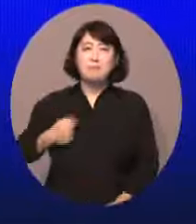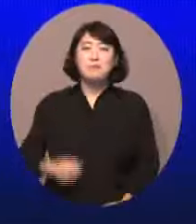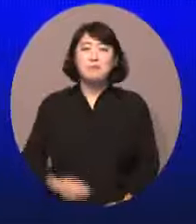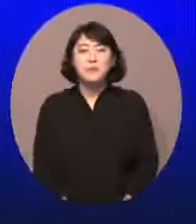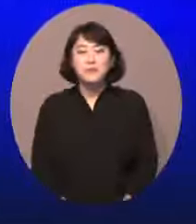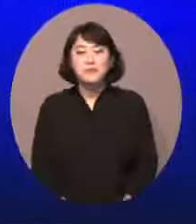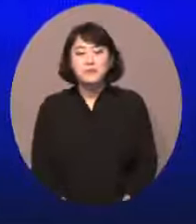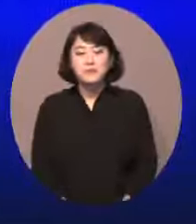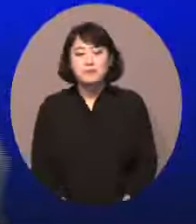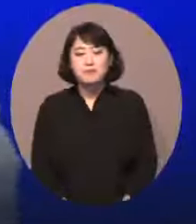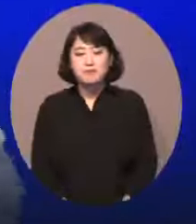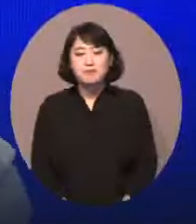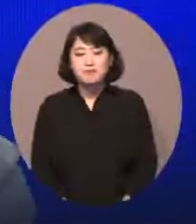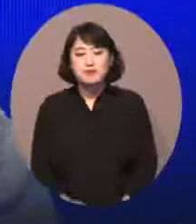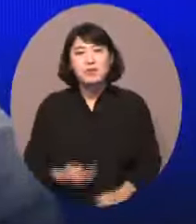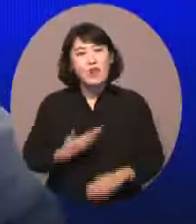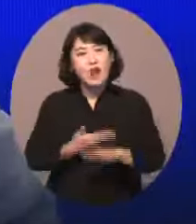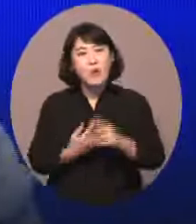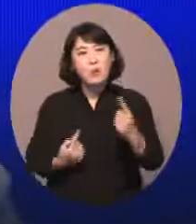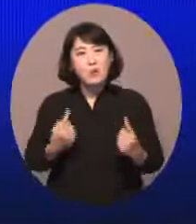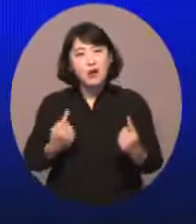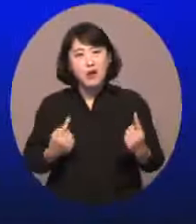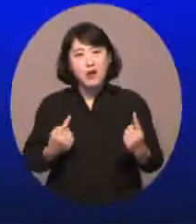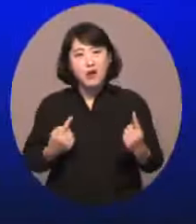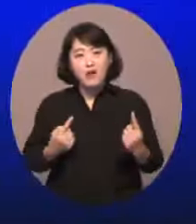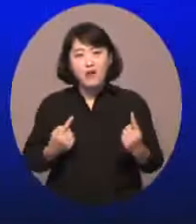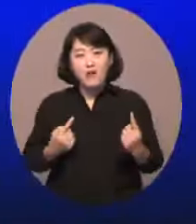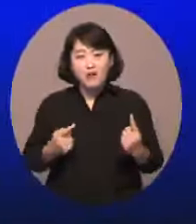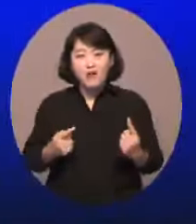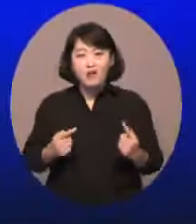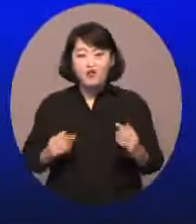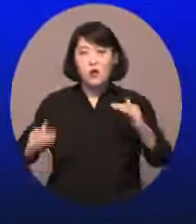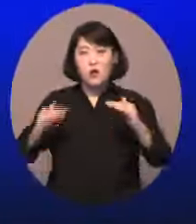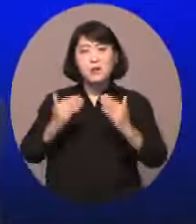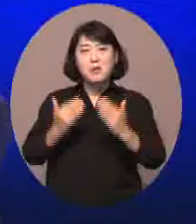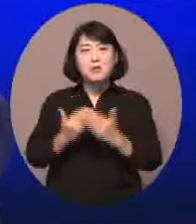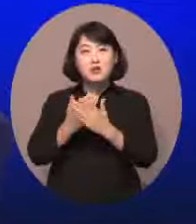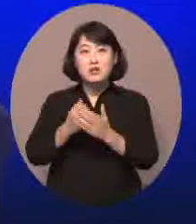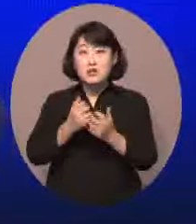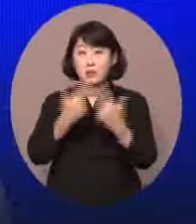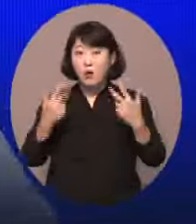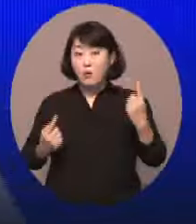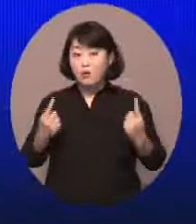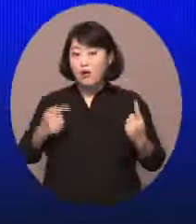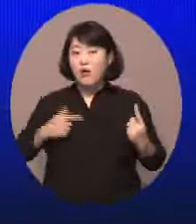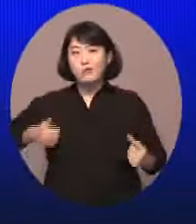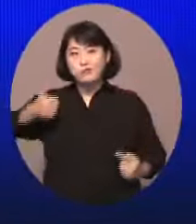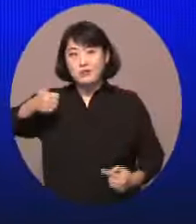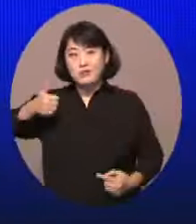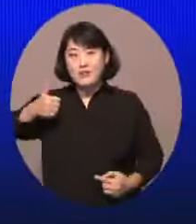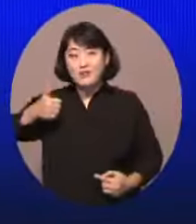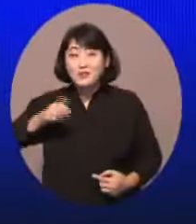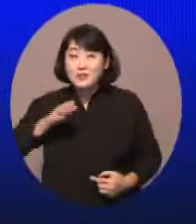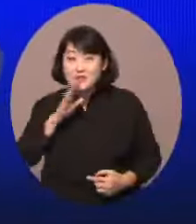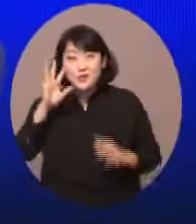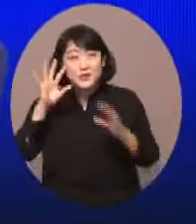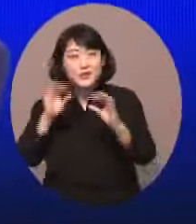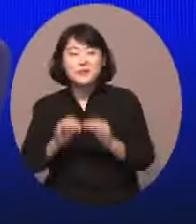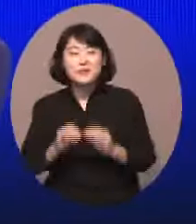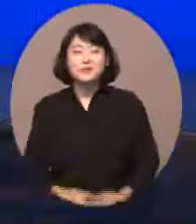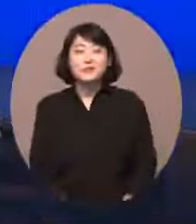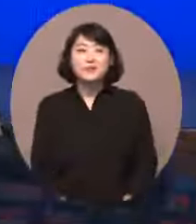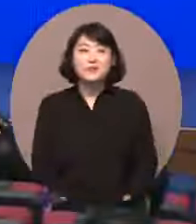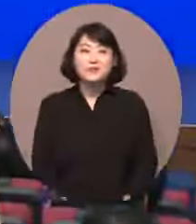장본인입니다. 다른 거는 몰라도 균형 발전은 이재명 대표보다 제가 훨씬 더 잘할 수 있을 것 같은데